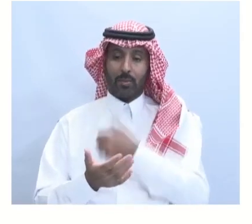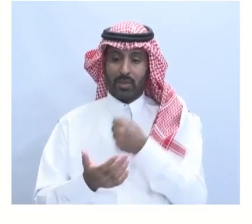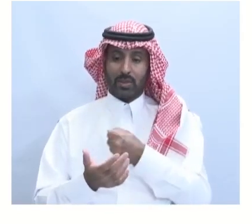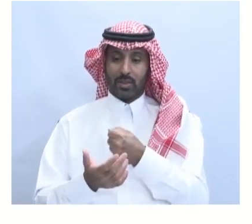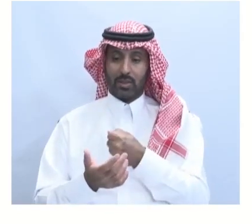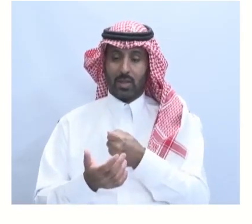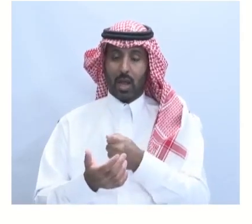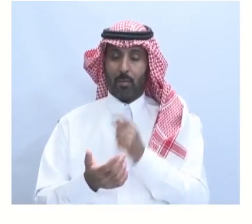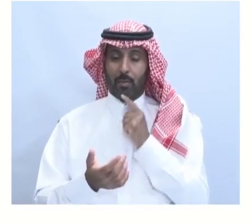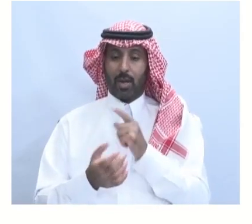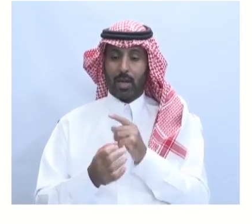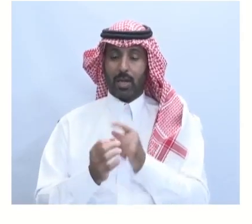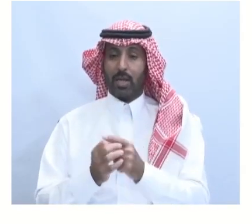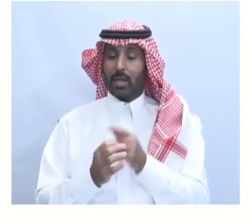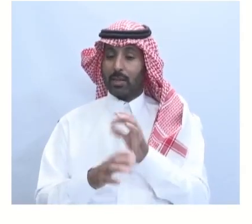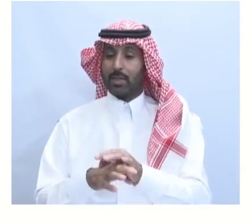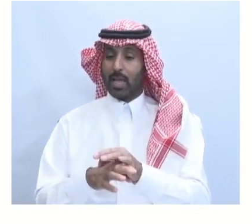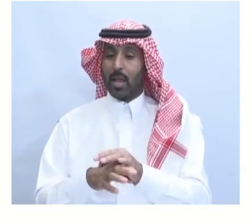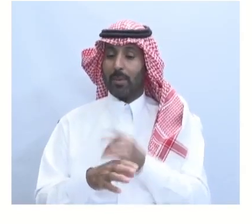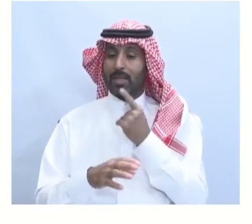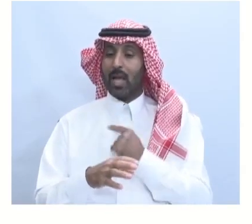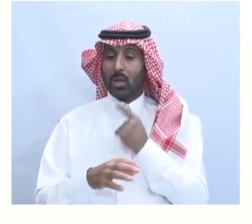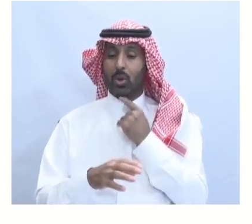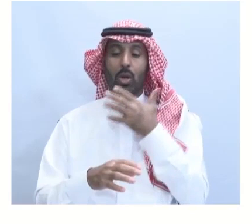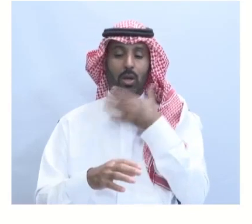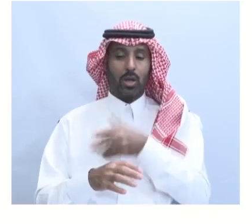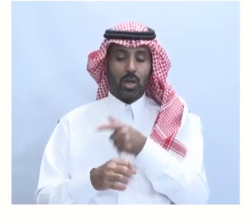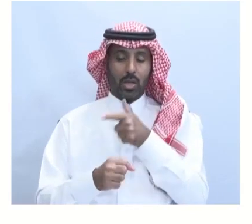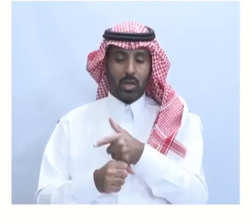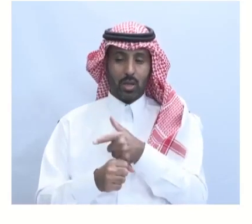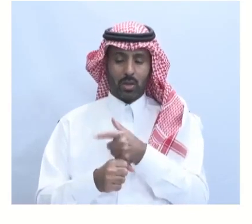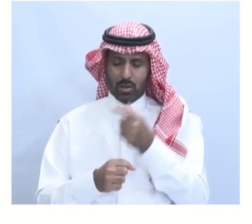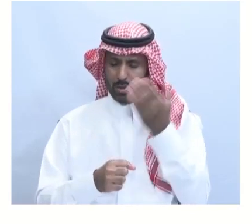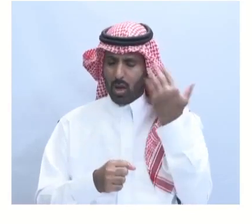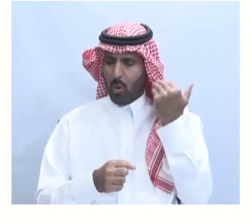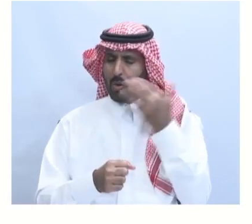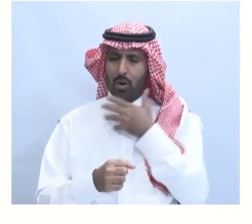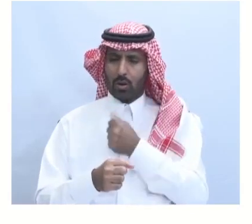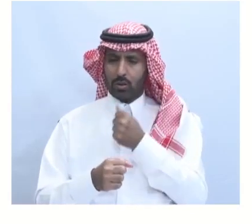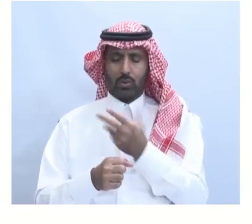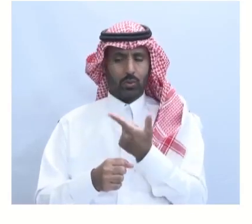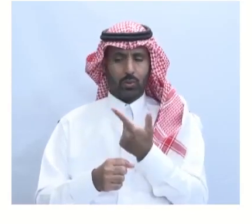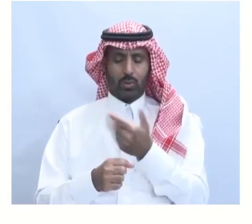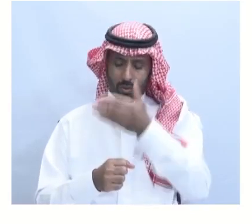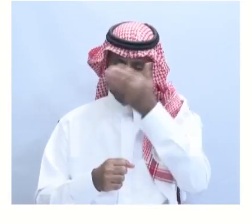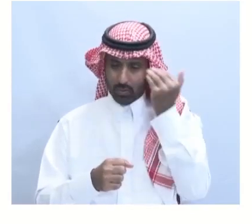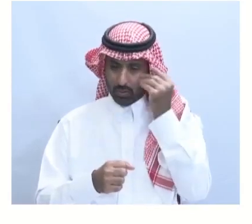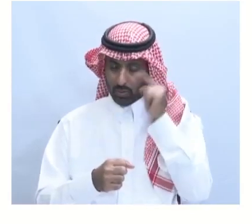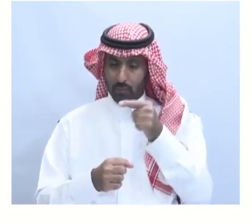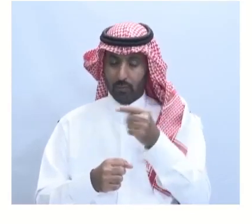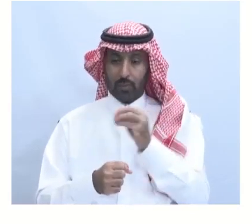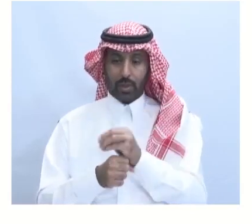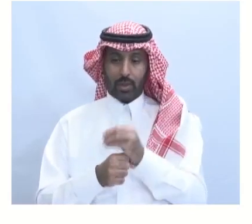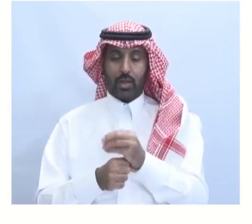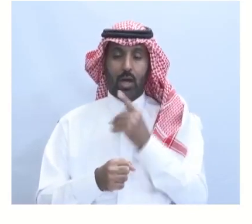احتاجت الامه للروايه واحتاجت كذلك للتبت من صحه وحفظ ما يروى فاشتهر